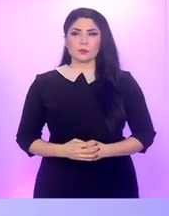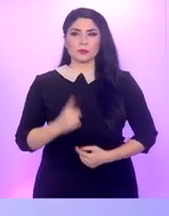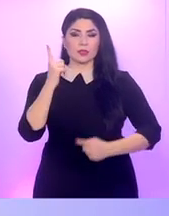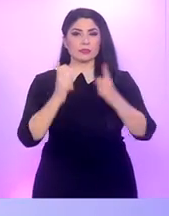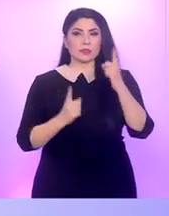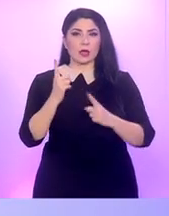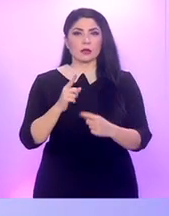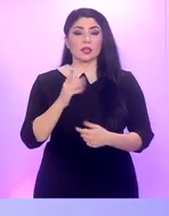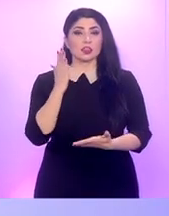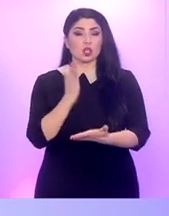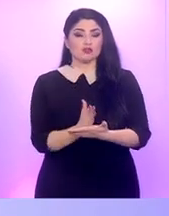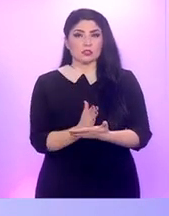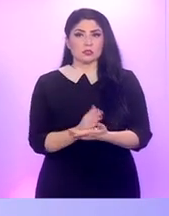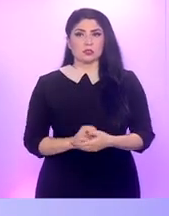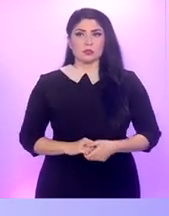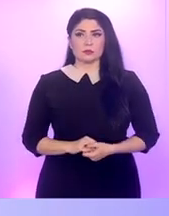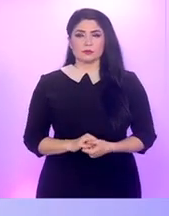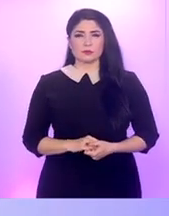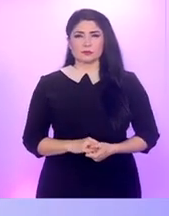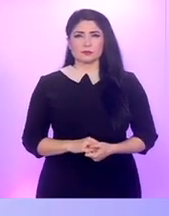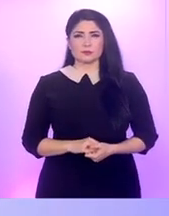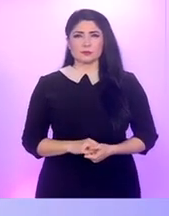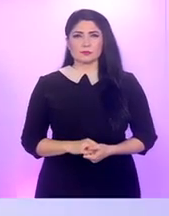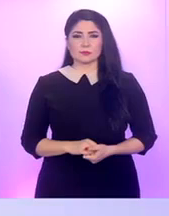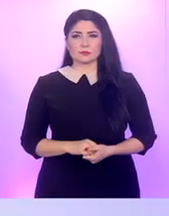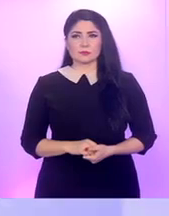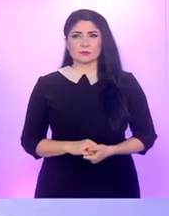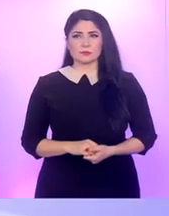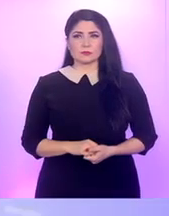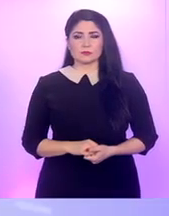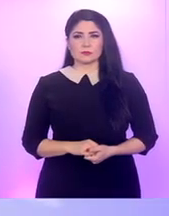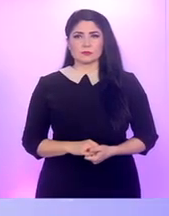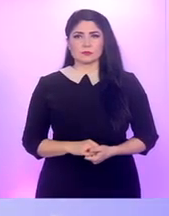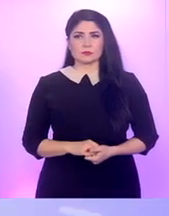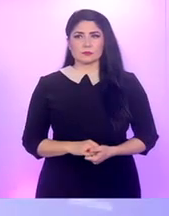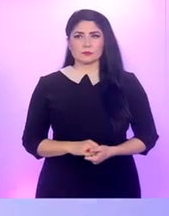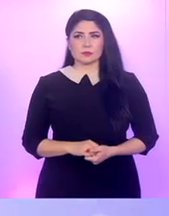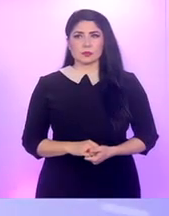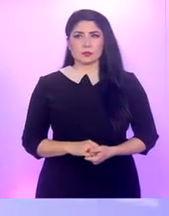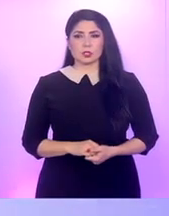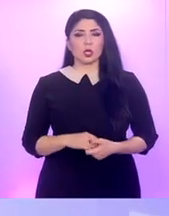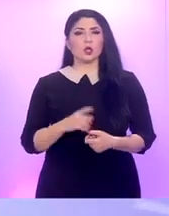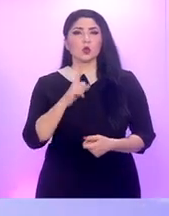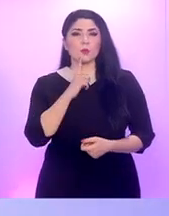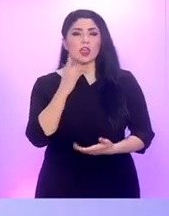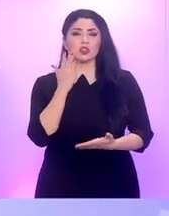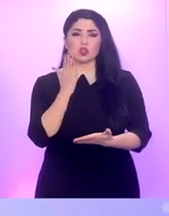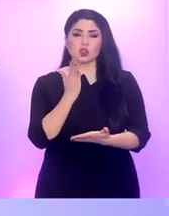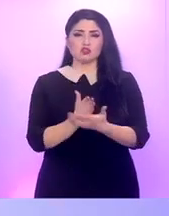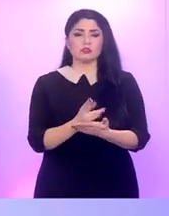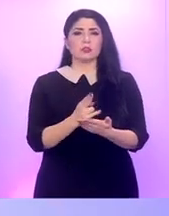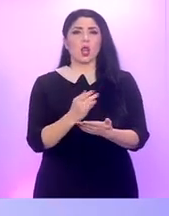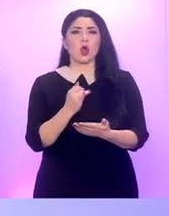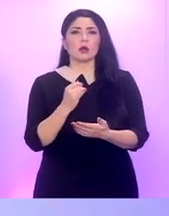de fapt, deciziile, dacă în realitate numirile, deciziile importante politice și